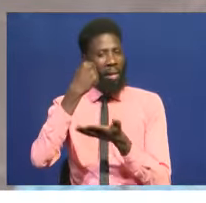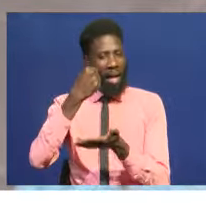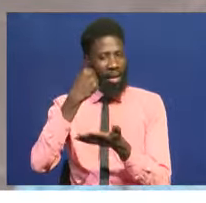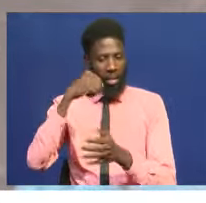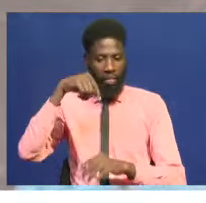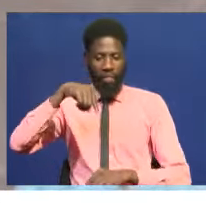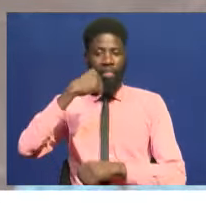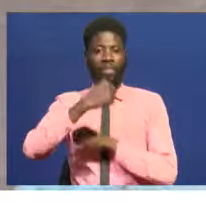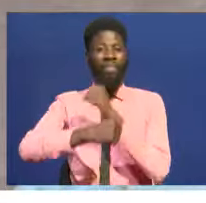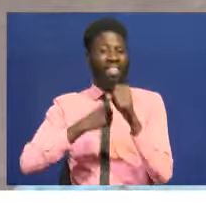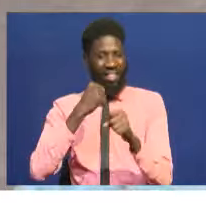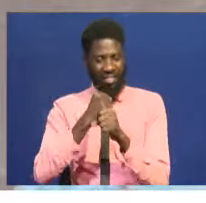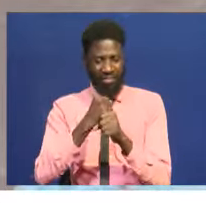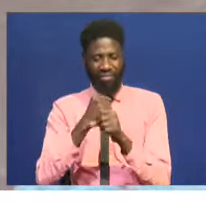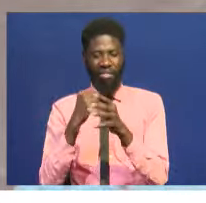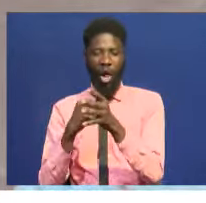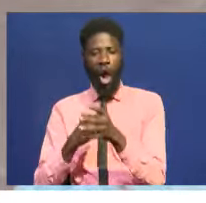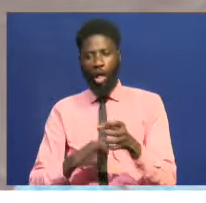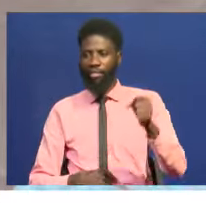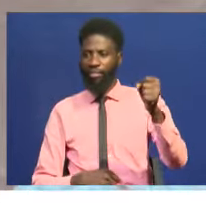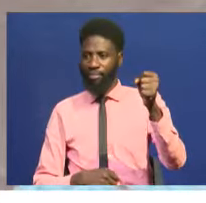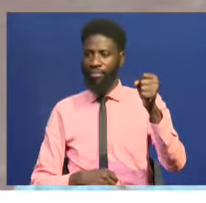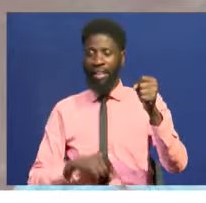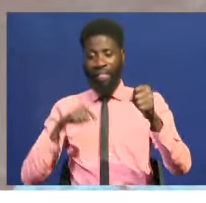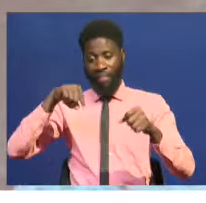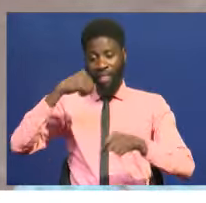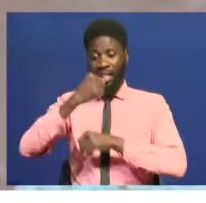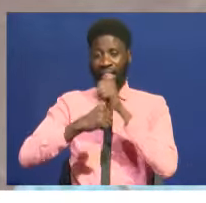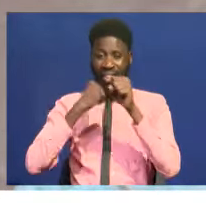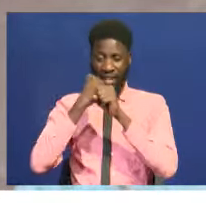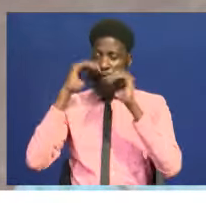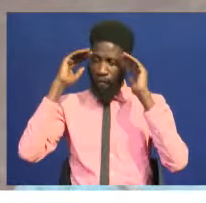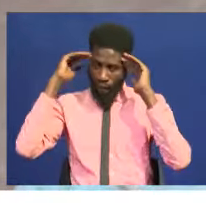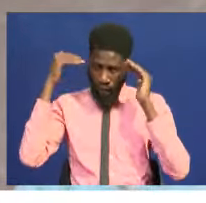mwaka huu. We will only have matters